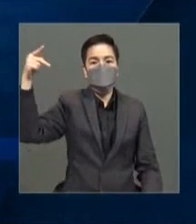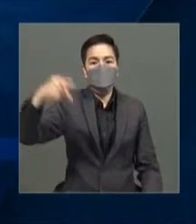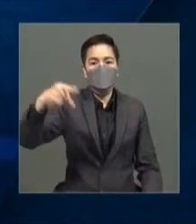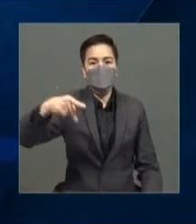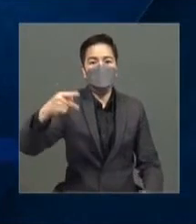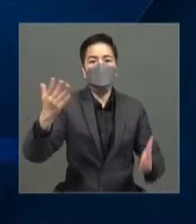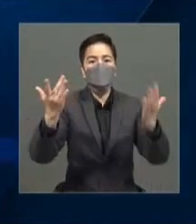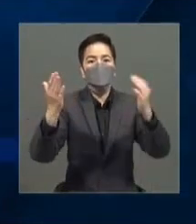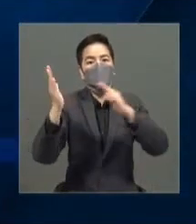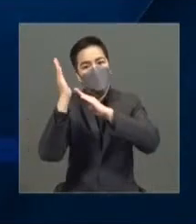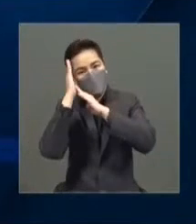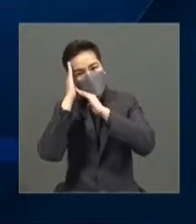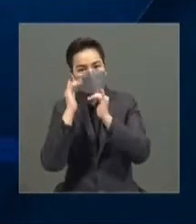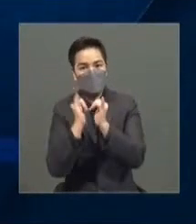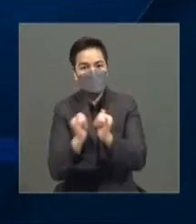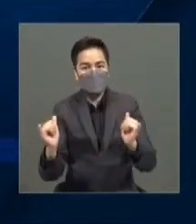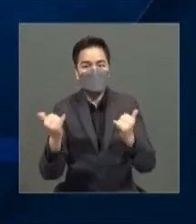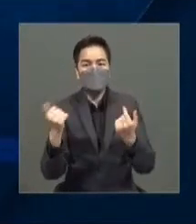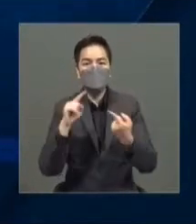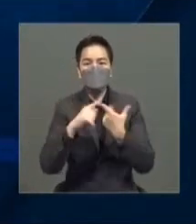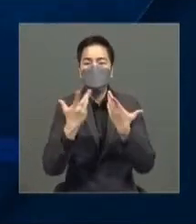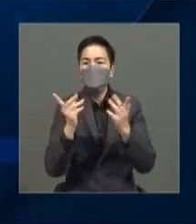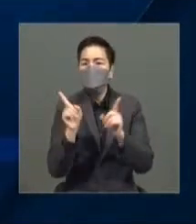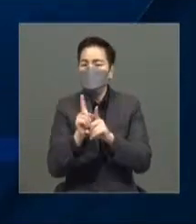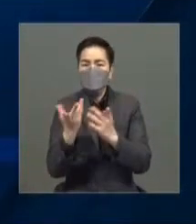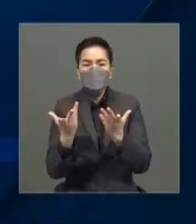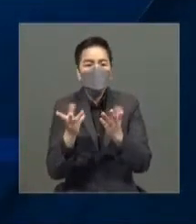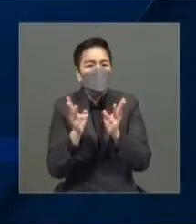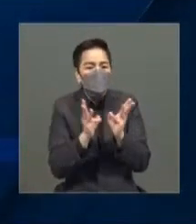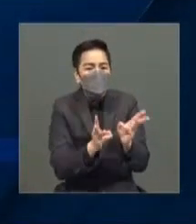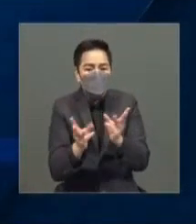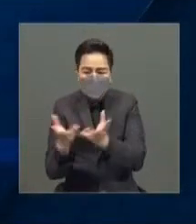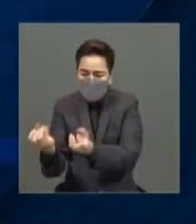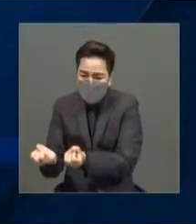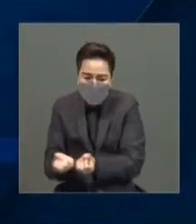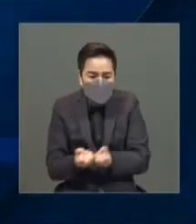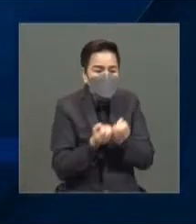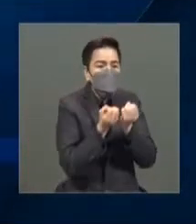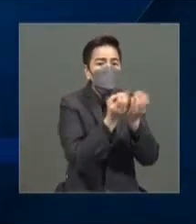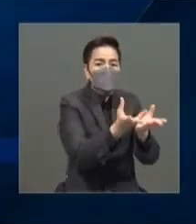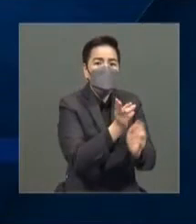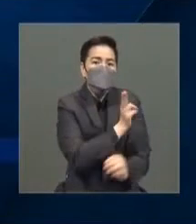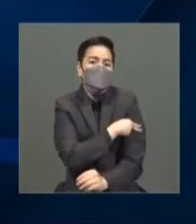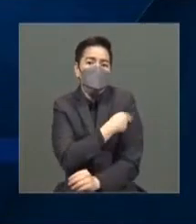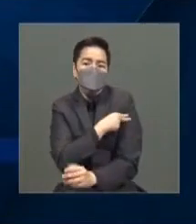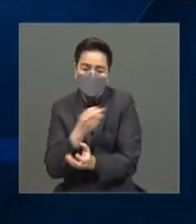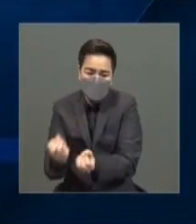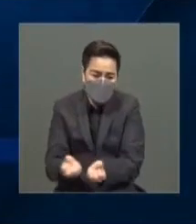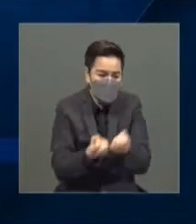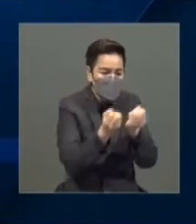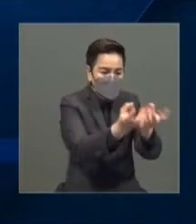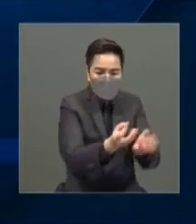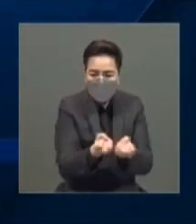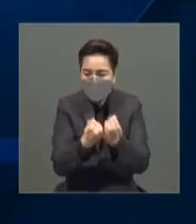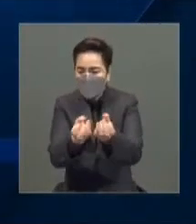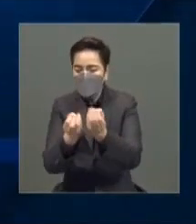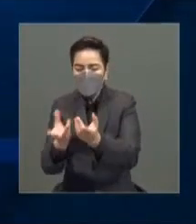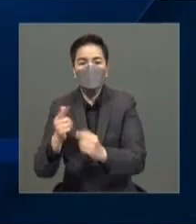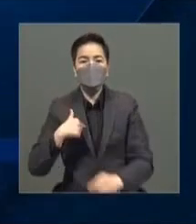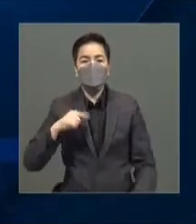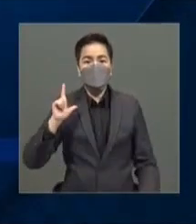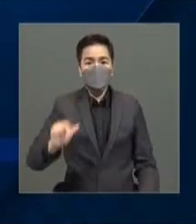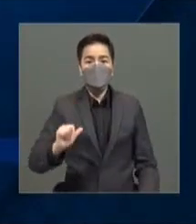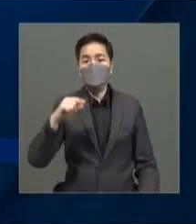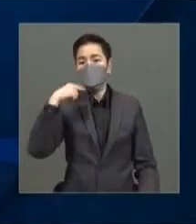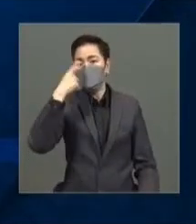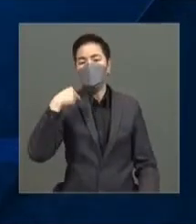คะในขณะที่โลจิสติกหรือการส่งผู้ป่วยเข้ารับการรักษาโดยเจ้าภาพหลักก็